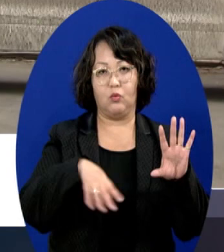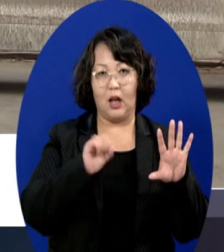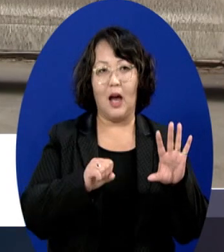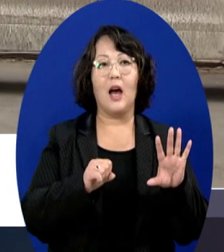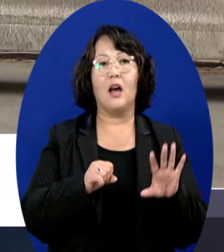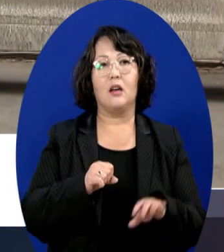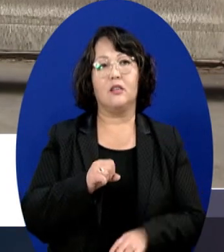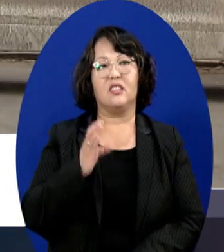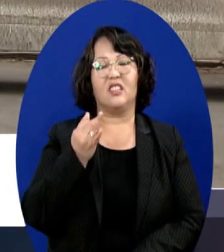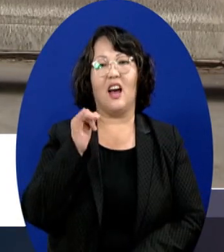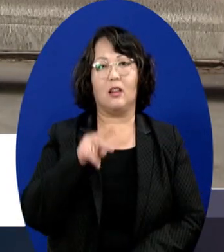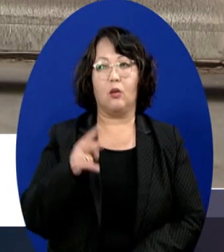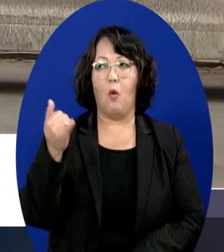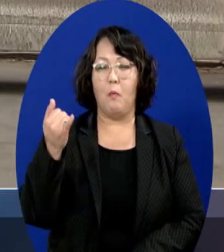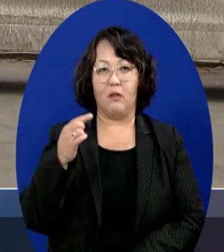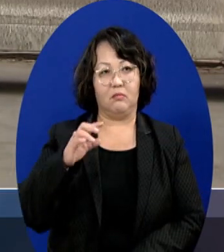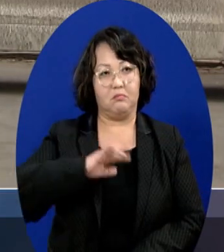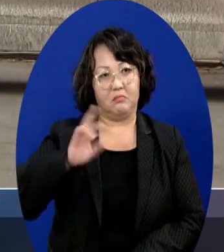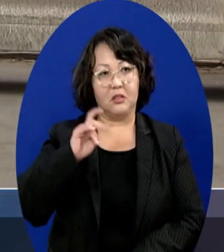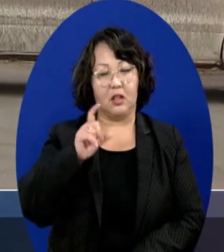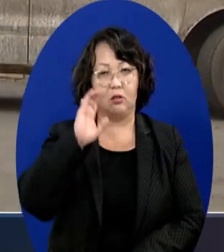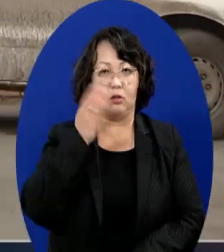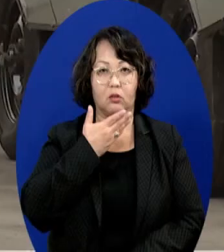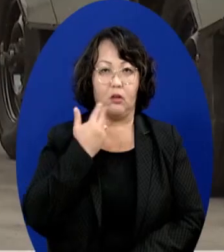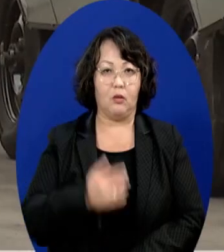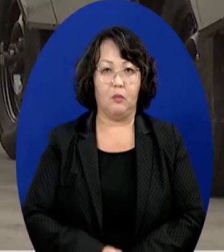нэслэгийн хугацаа тодорхойгүй байгаа юм.